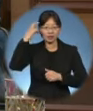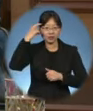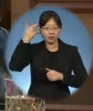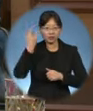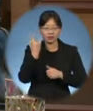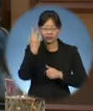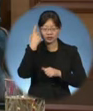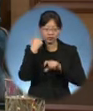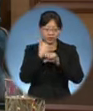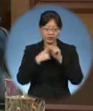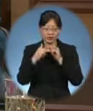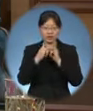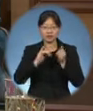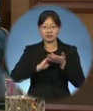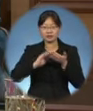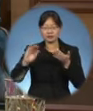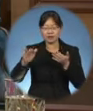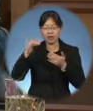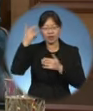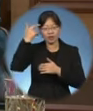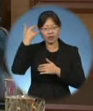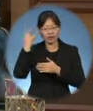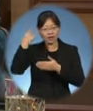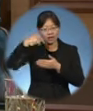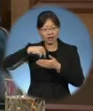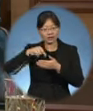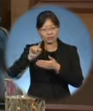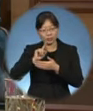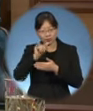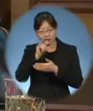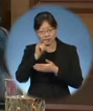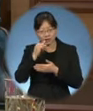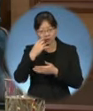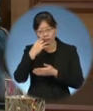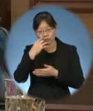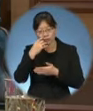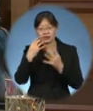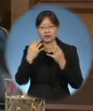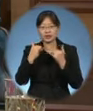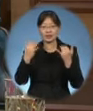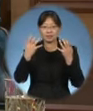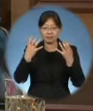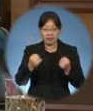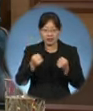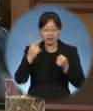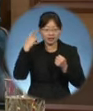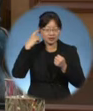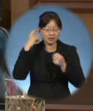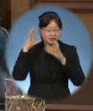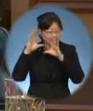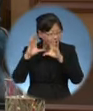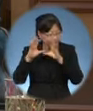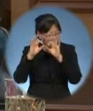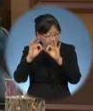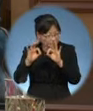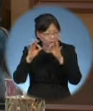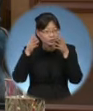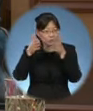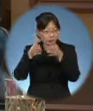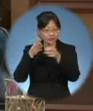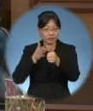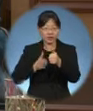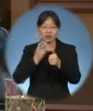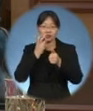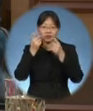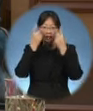연구하시는 분이세요. 우리 아이들 머릿속에 뭐가 들었나 궁금하신 분들 참 많으시죠? 오늘 좀 귀를 기울여 보시기 바랍니다.